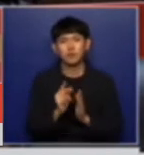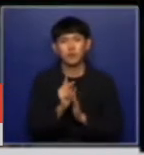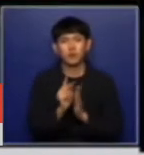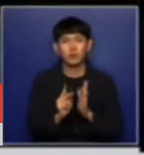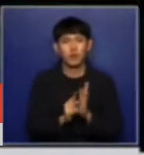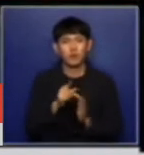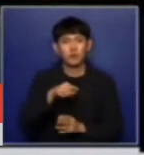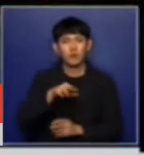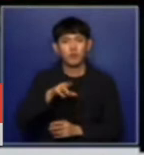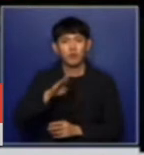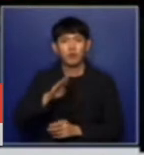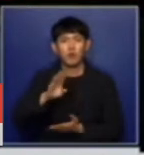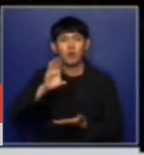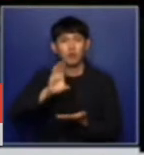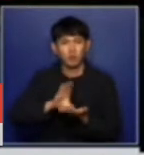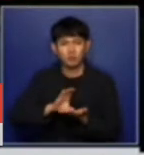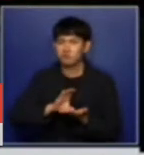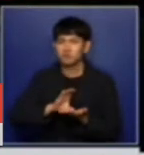ติฉบับนี้